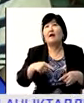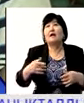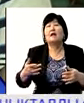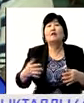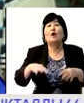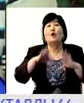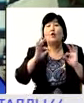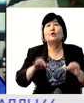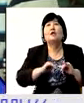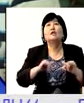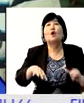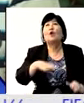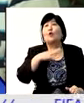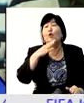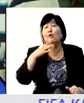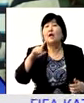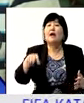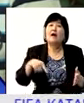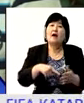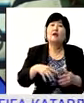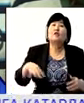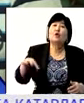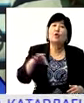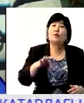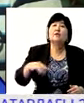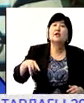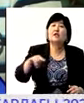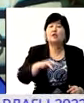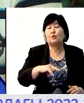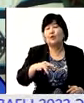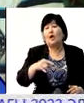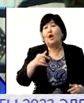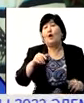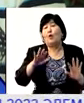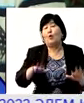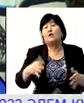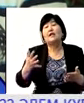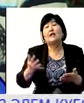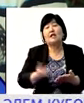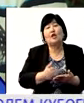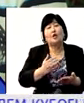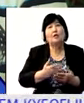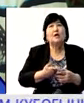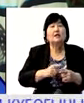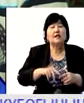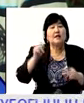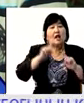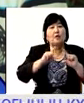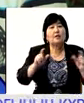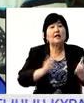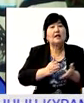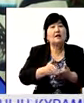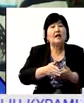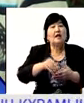шыңдай бастады. Көптеген жа қалалық, облыстық, республикалық орындарға ие болды. Және де мектеп табалдырығын